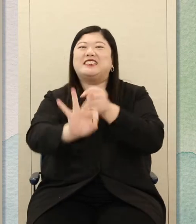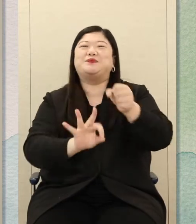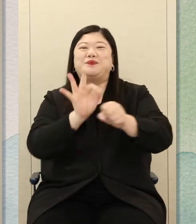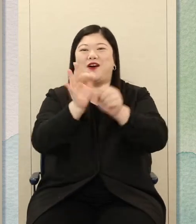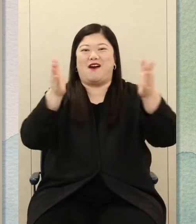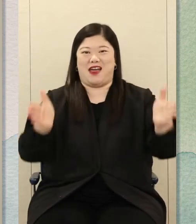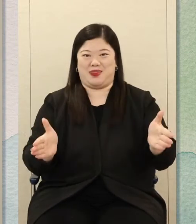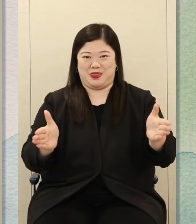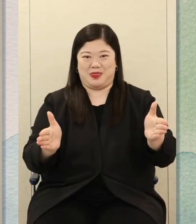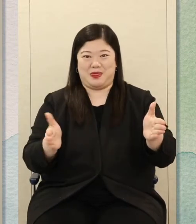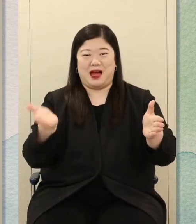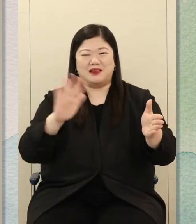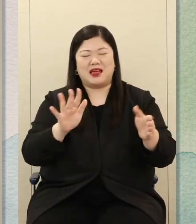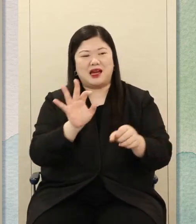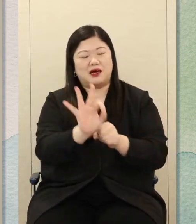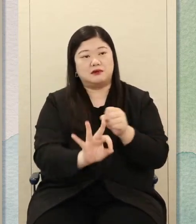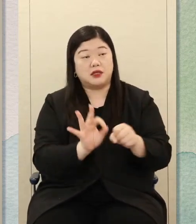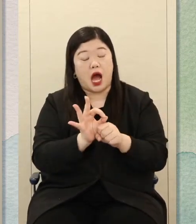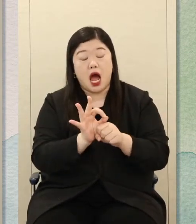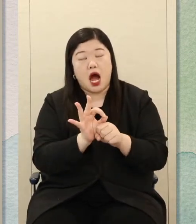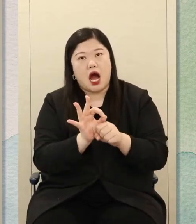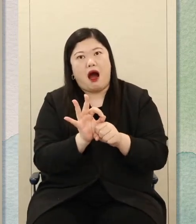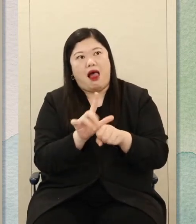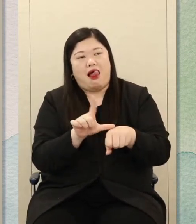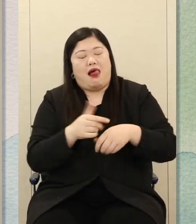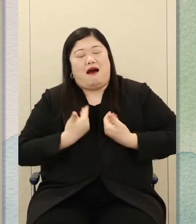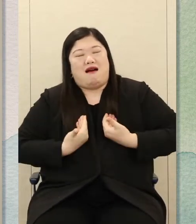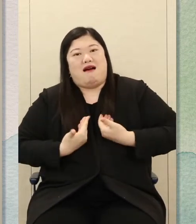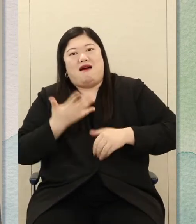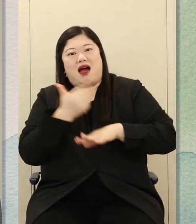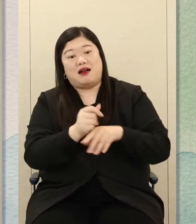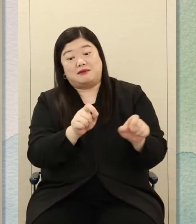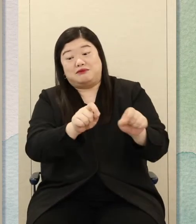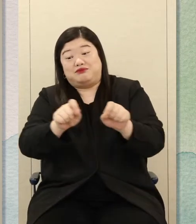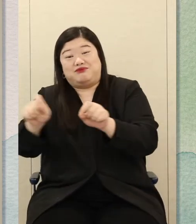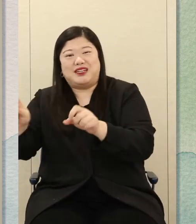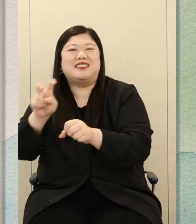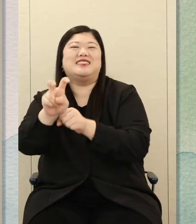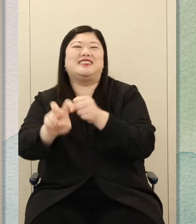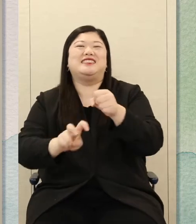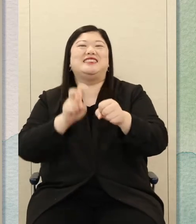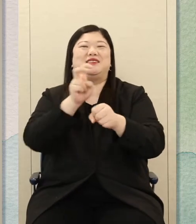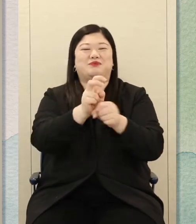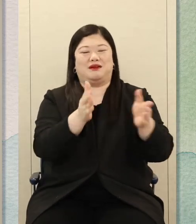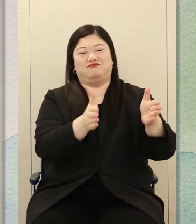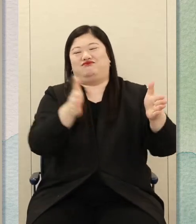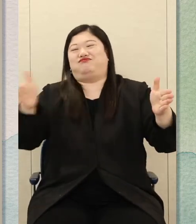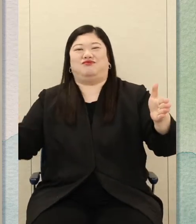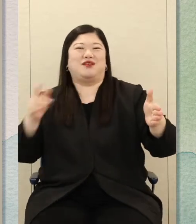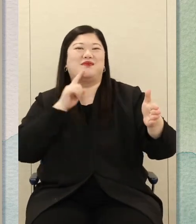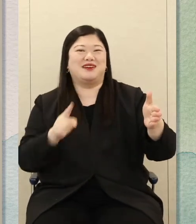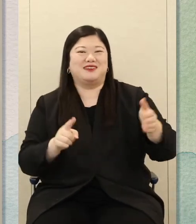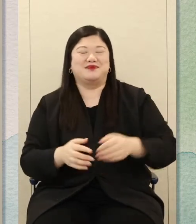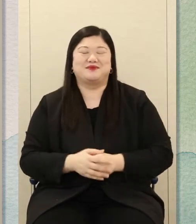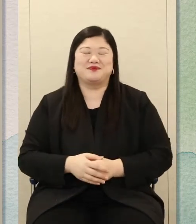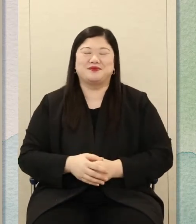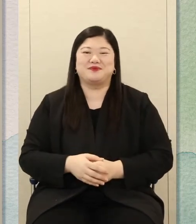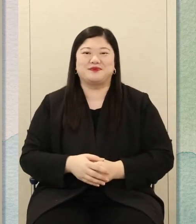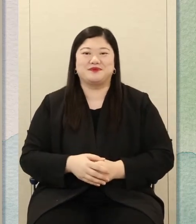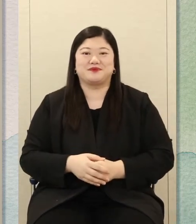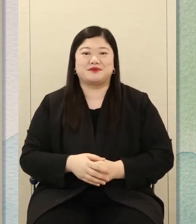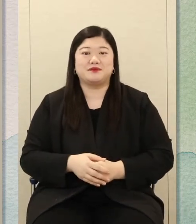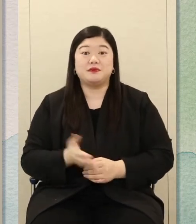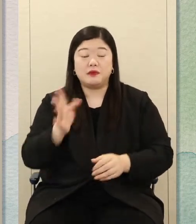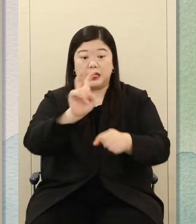그냥 가요. 그러니까 그렇게 이제 반복해서 책을 읽는데